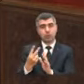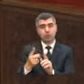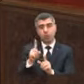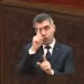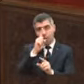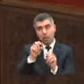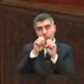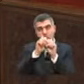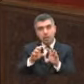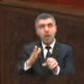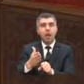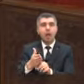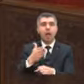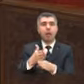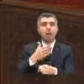قبل 2027،